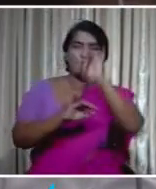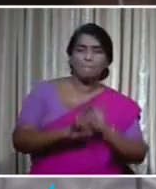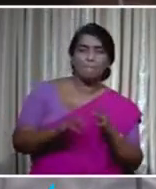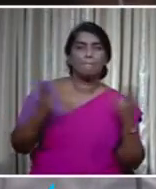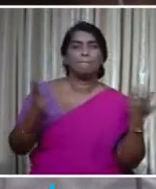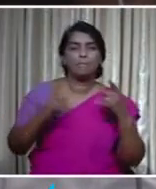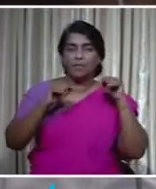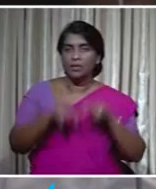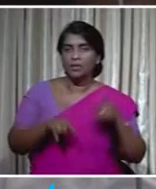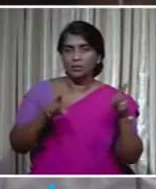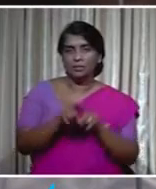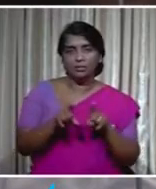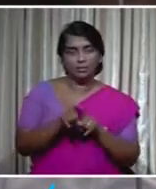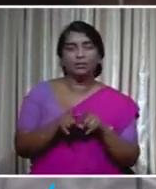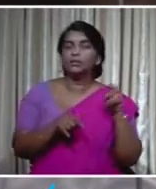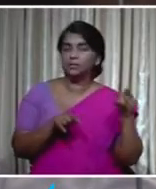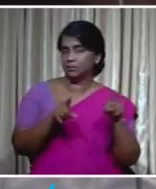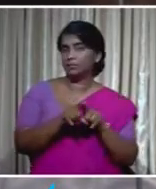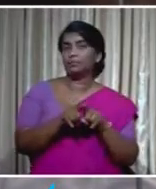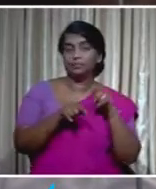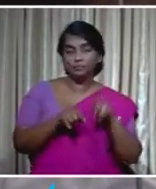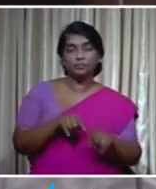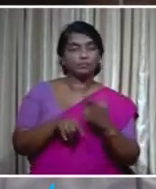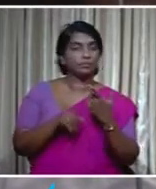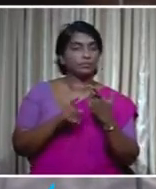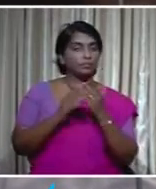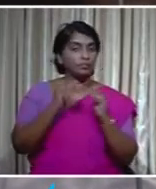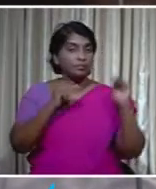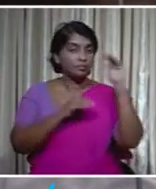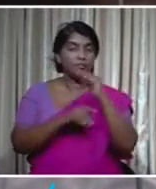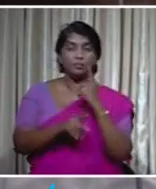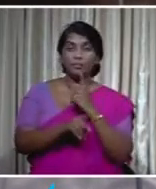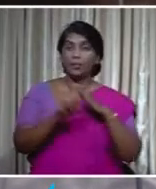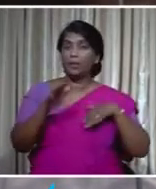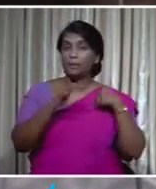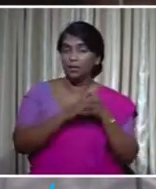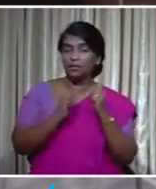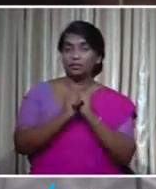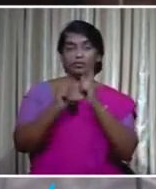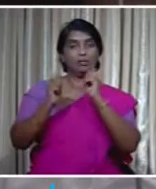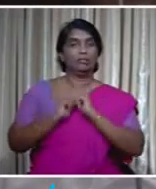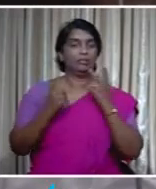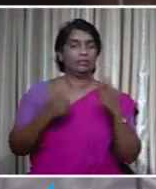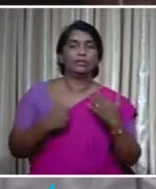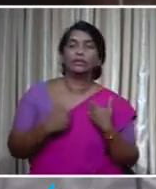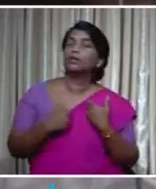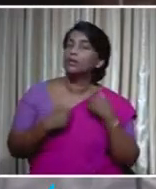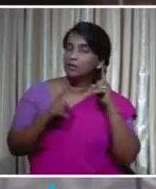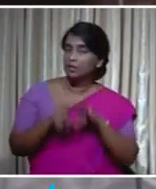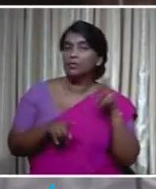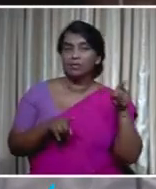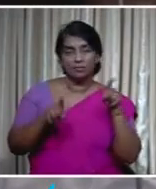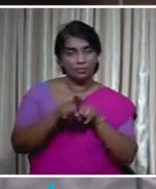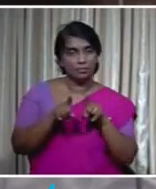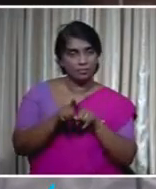இந்த இந்த சூப்பர் நியூமரிக்காரரில் இருக்கிறது. தயவு செய்து மாற்றுங்க. ஒரு அதிபர்களுடைய தரத்தை, ஒரு கல்வி